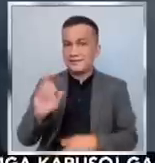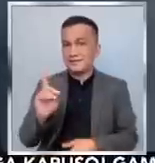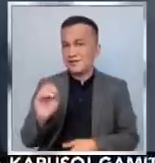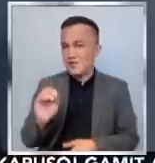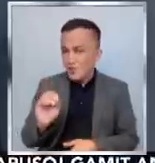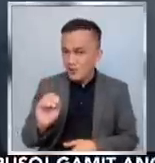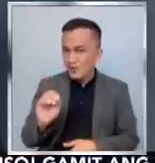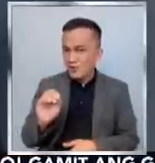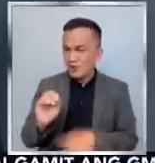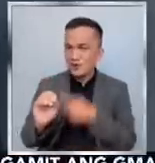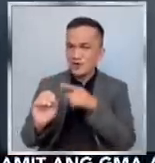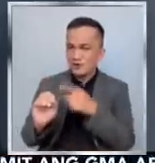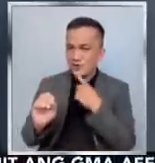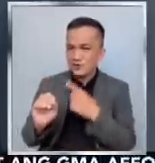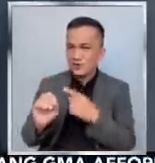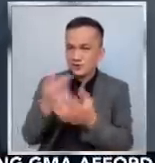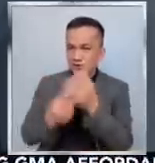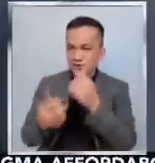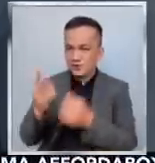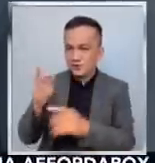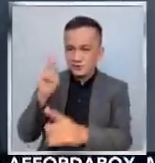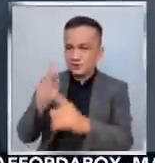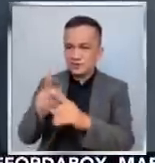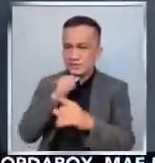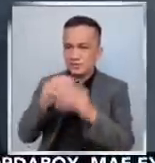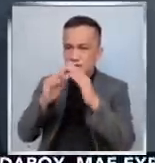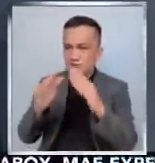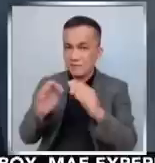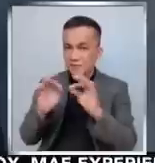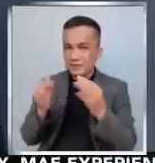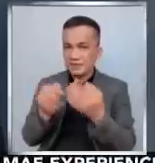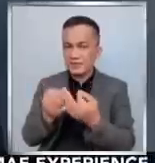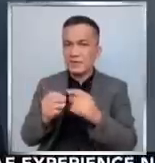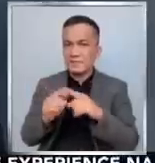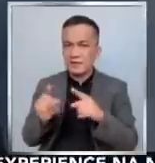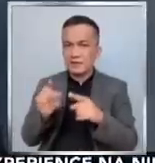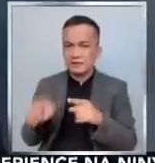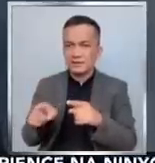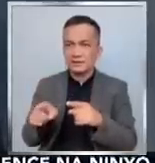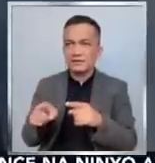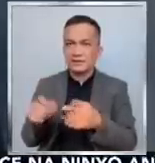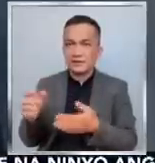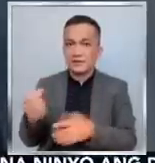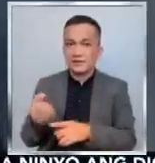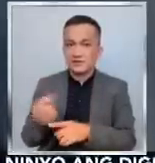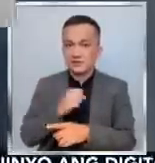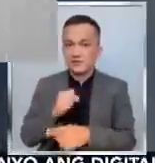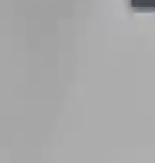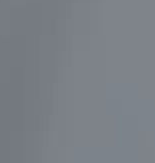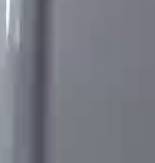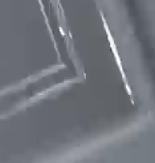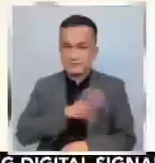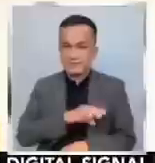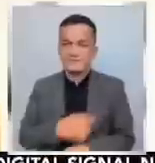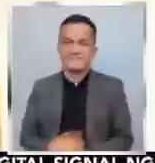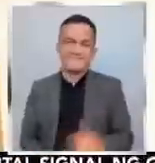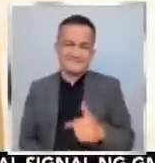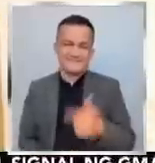Dual purpose ito na hindi lang bahay ng kanyang pamilya, source of income pa. Makichika kay Aubrey Carampel.